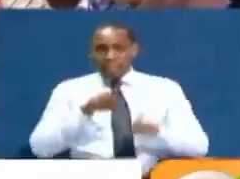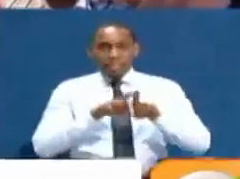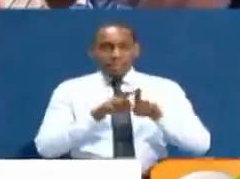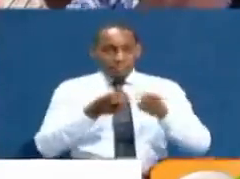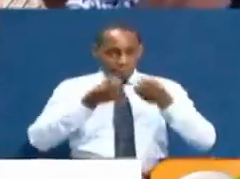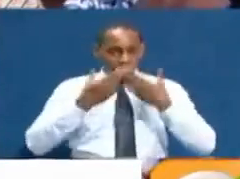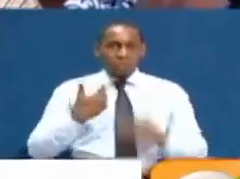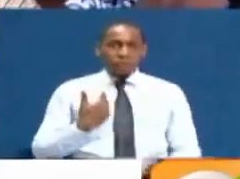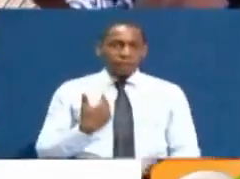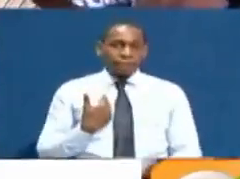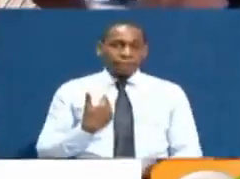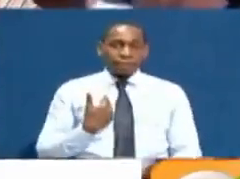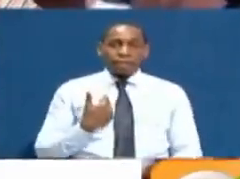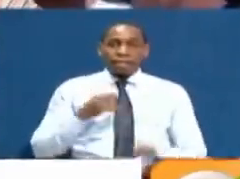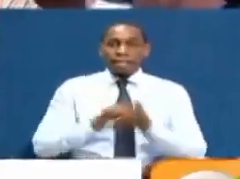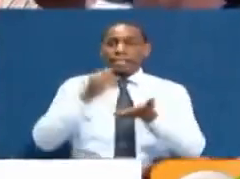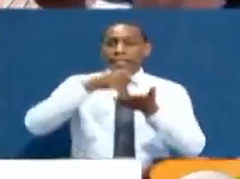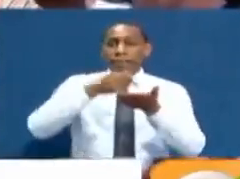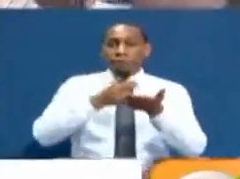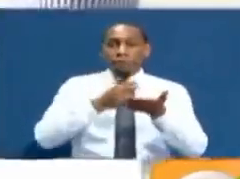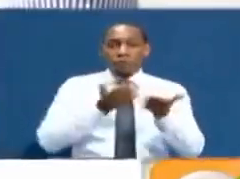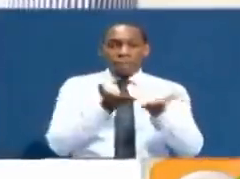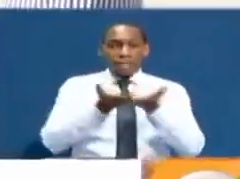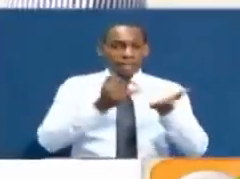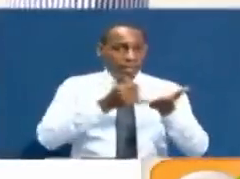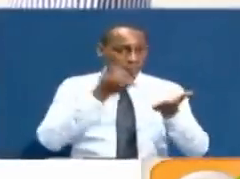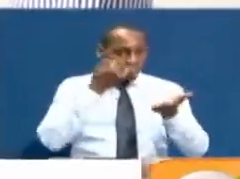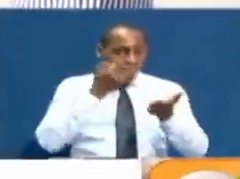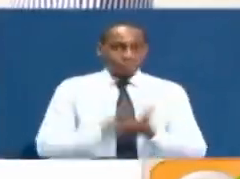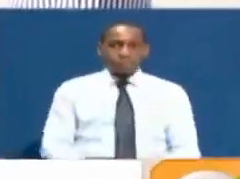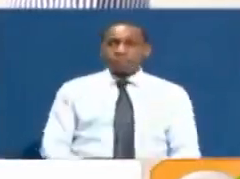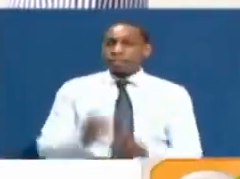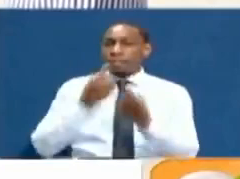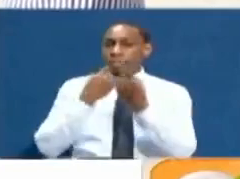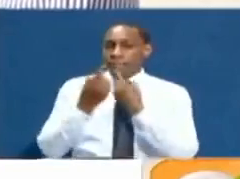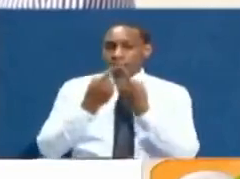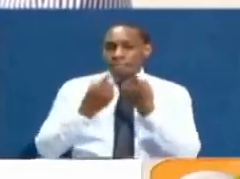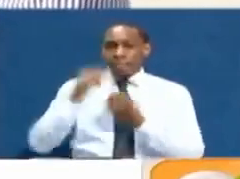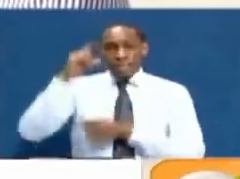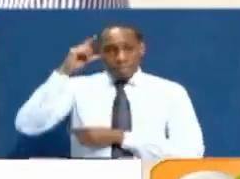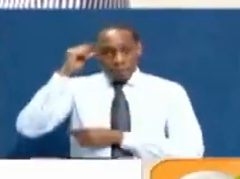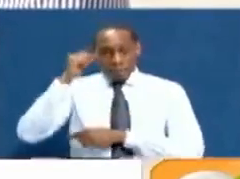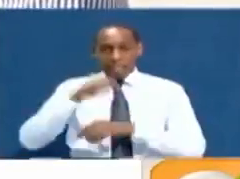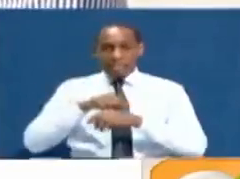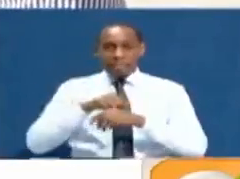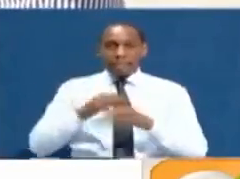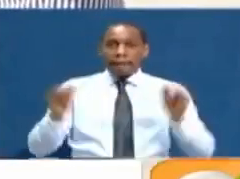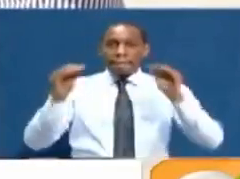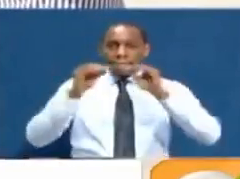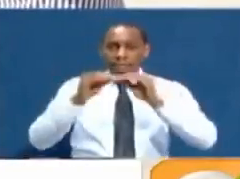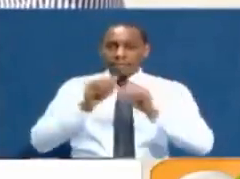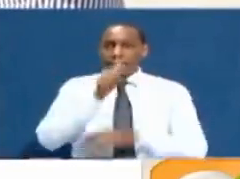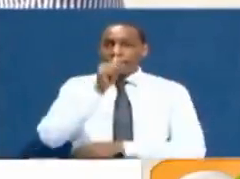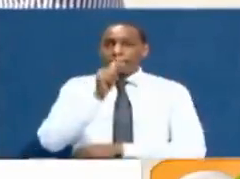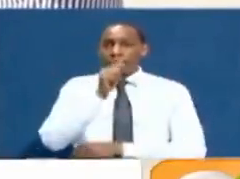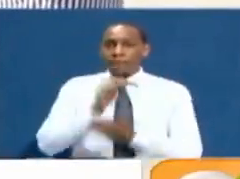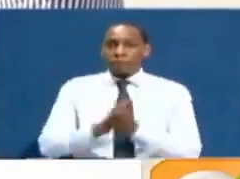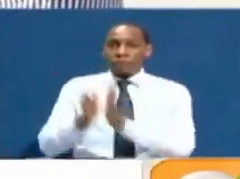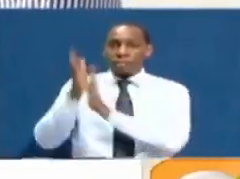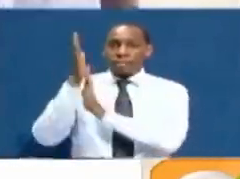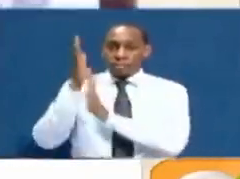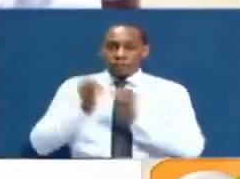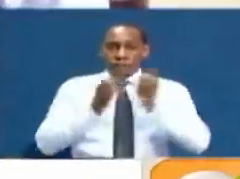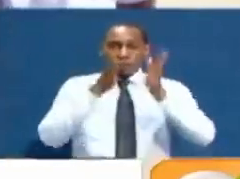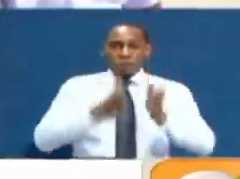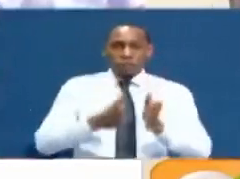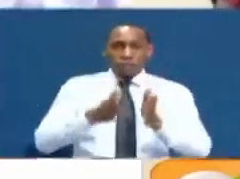we have information are engaged in drug trafficking. We will do that. Akizungumza hapa Mombasa baada ya kufanya kikao cha faragha na wakuu wa usalama pwani